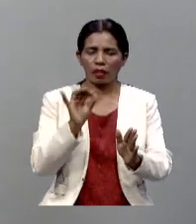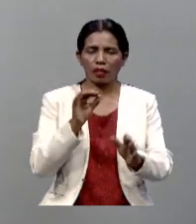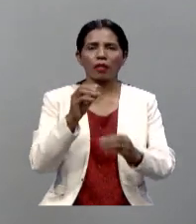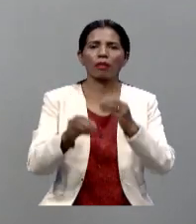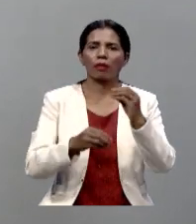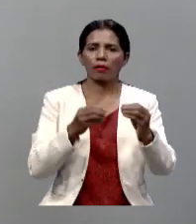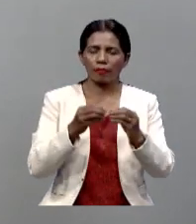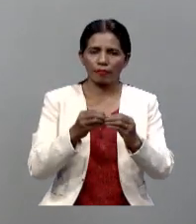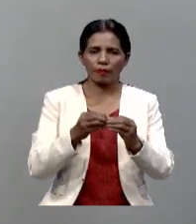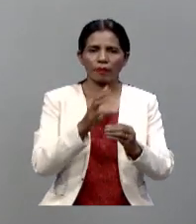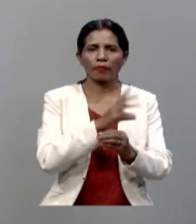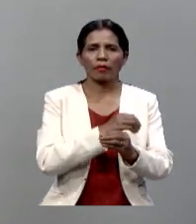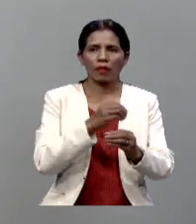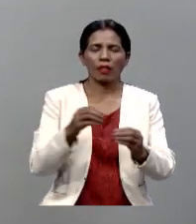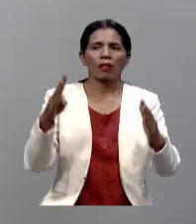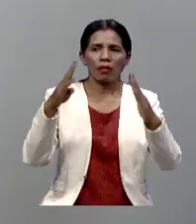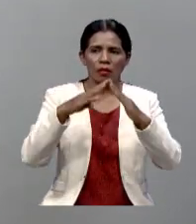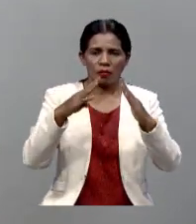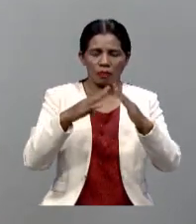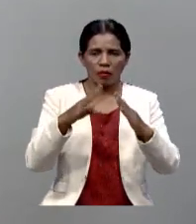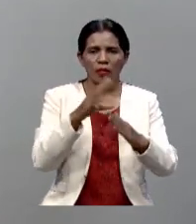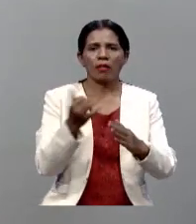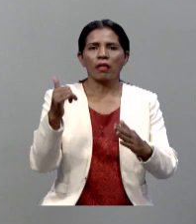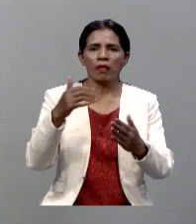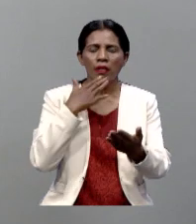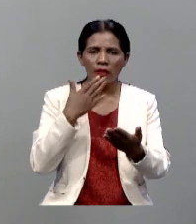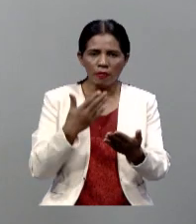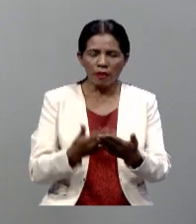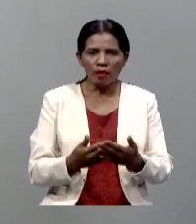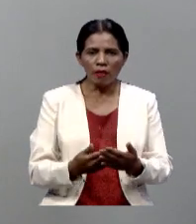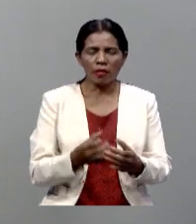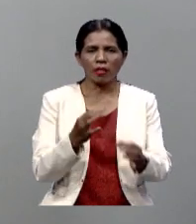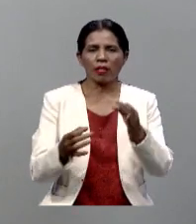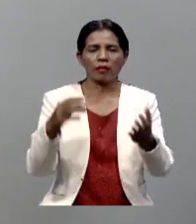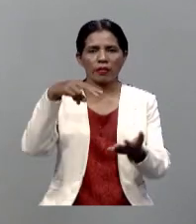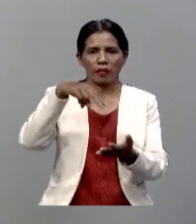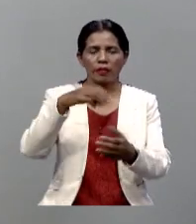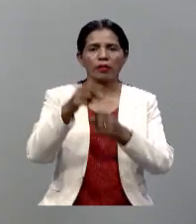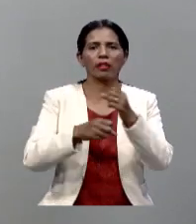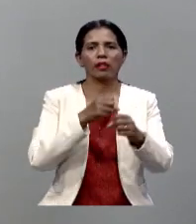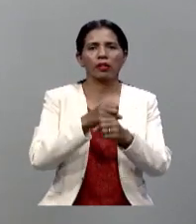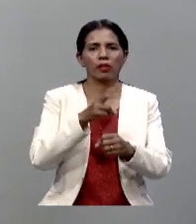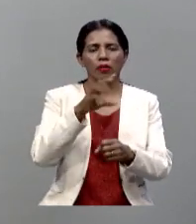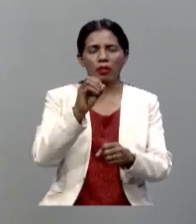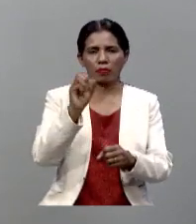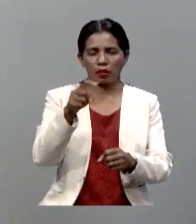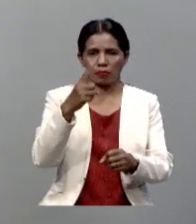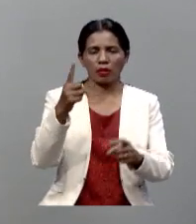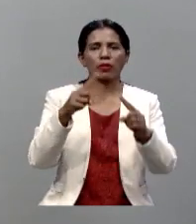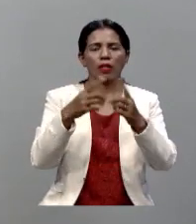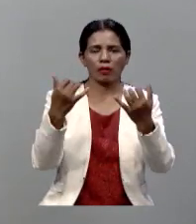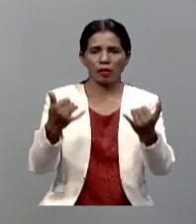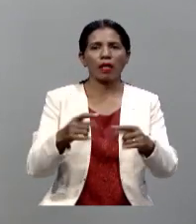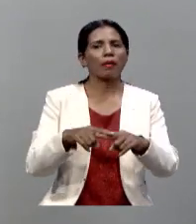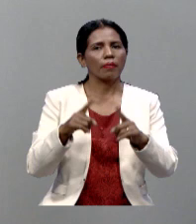kata ka kondisang umane ninya kondisang sediak maske ni konstruksang hari ona kleur ya tina 2 miliun jito un loro